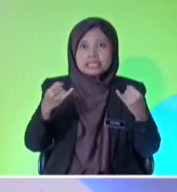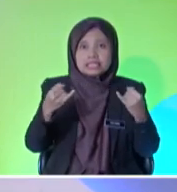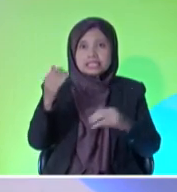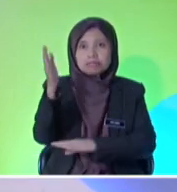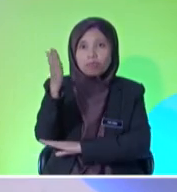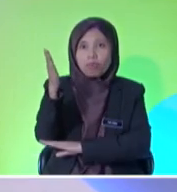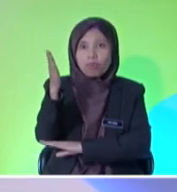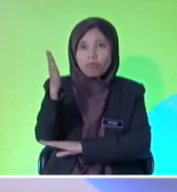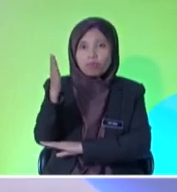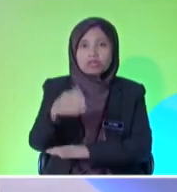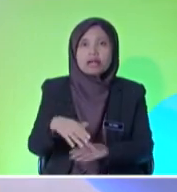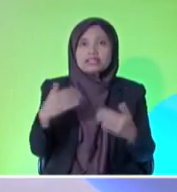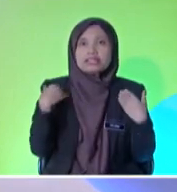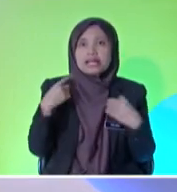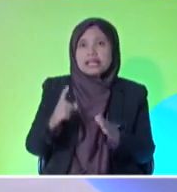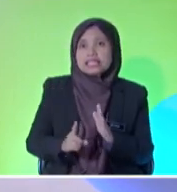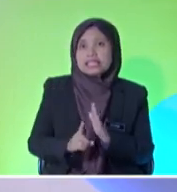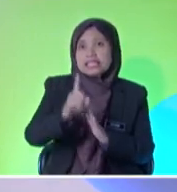tingkat tinggi